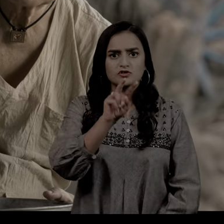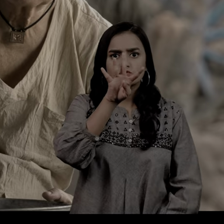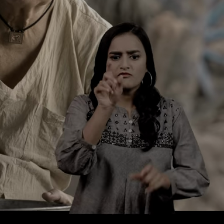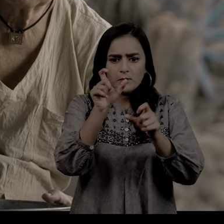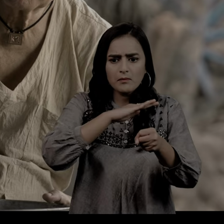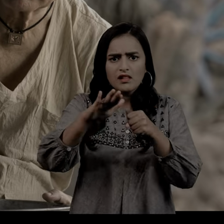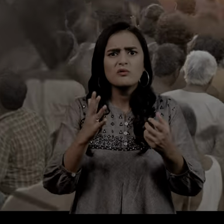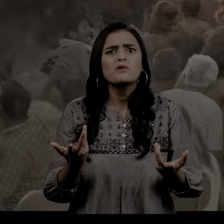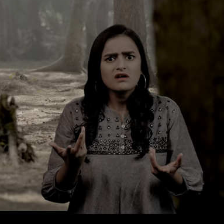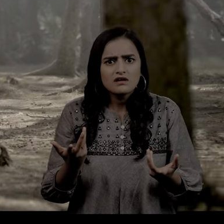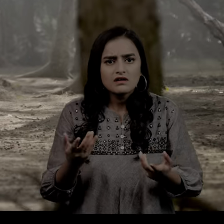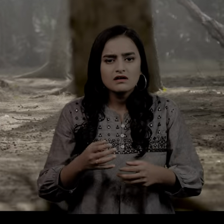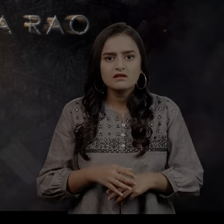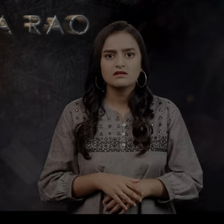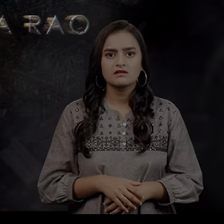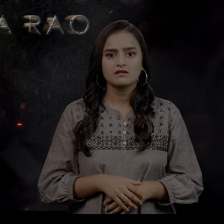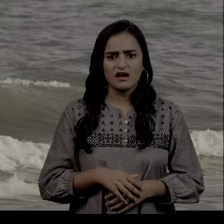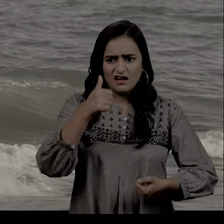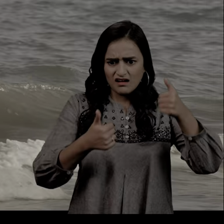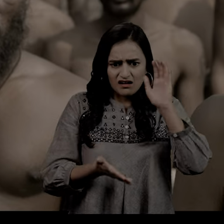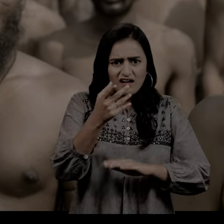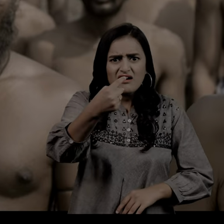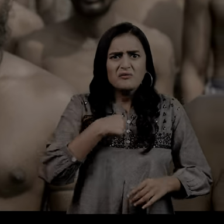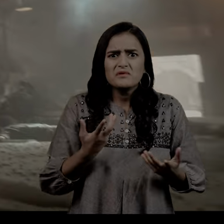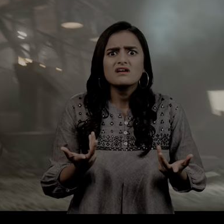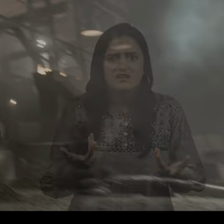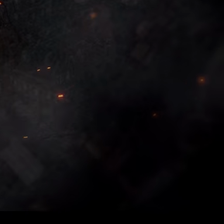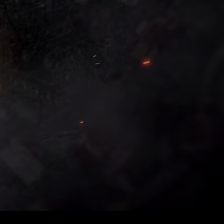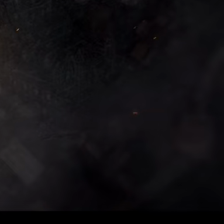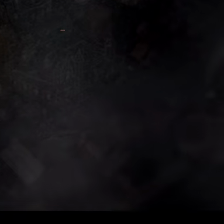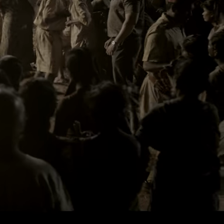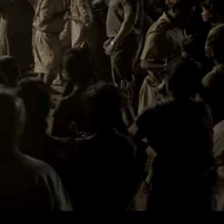जोग इस लोगों को क्यों माई मुझ से क्यों शर्त लगाई